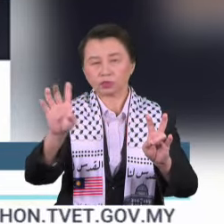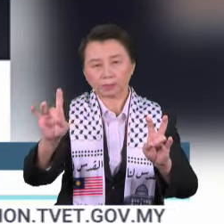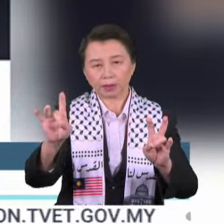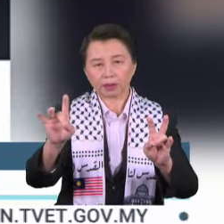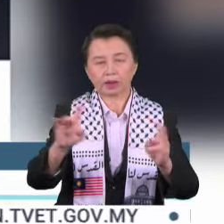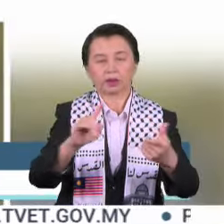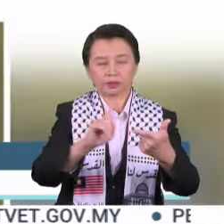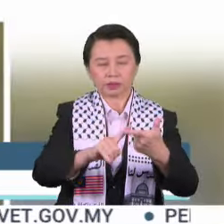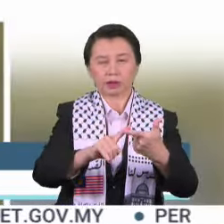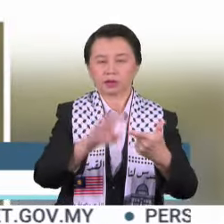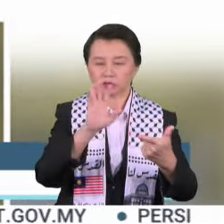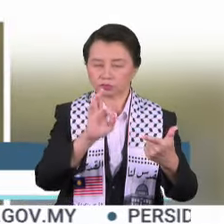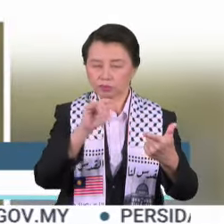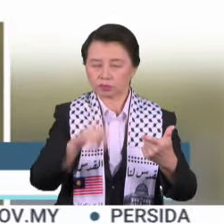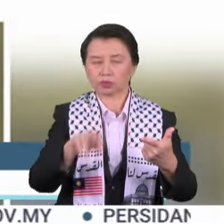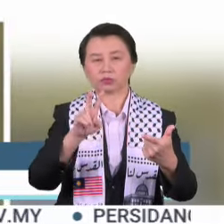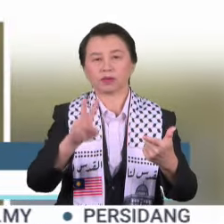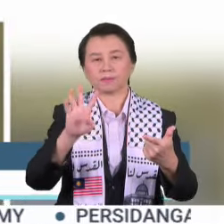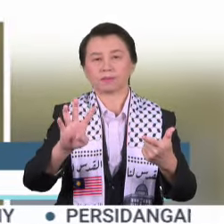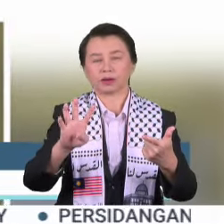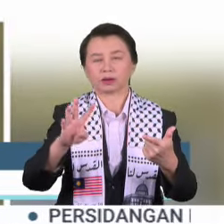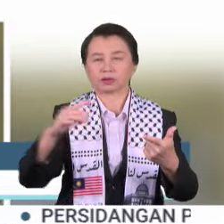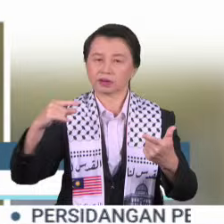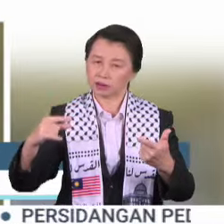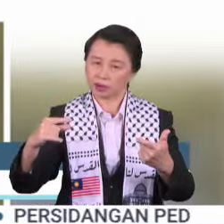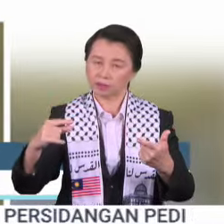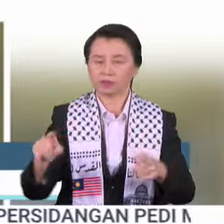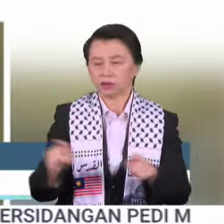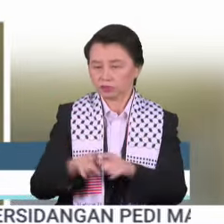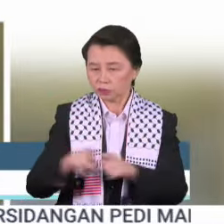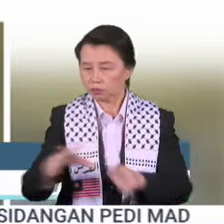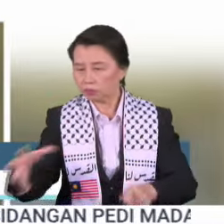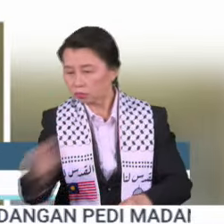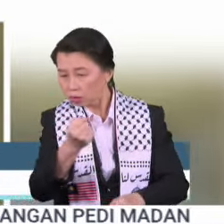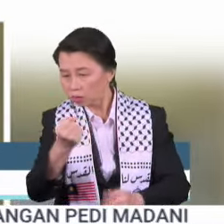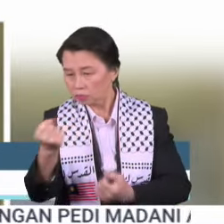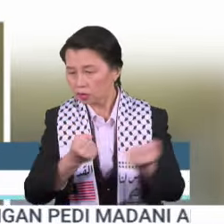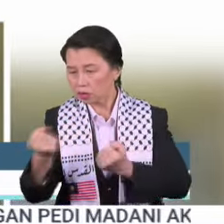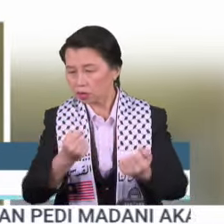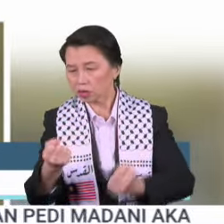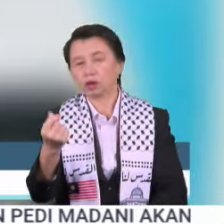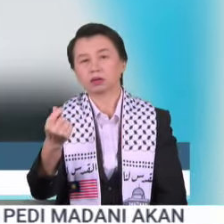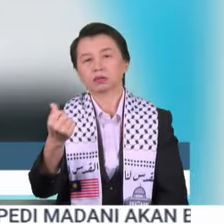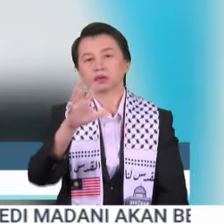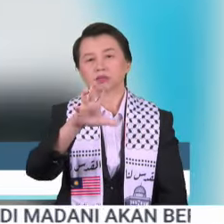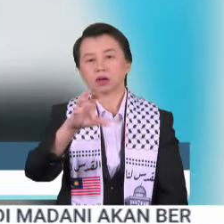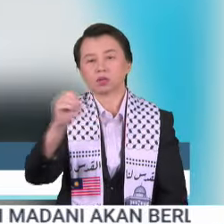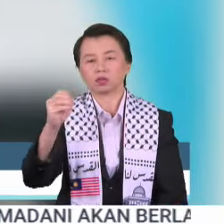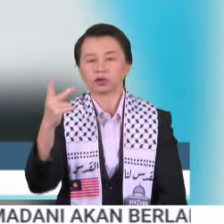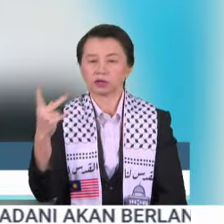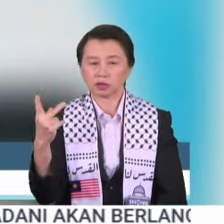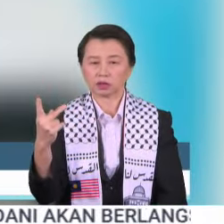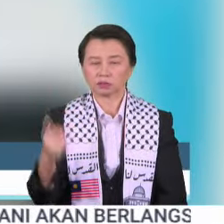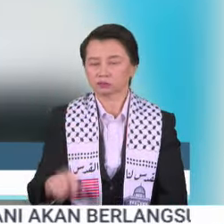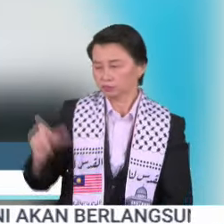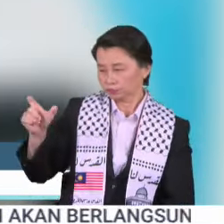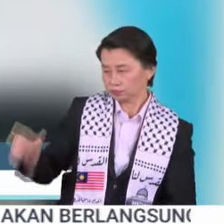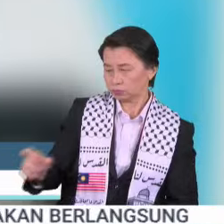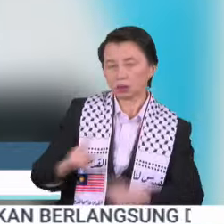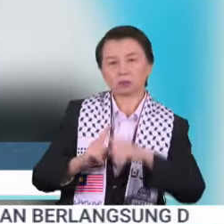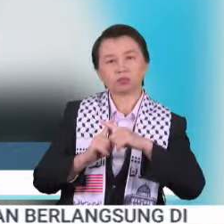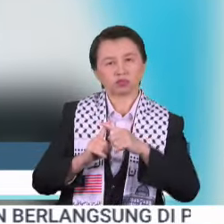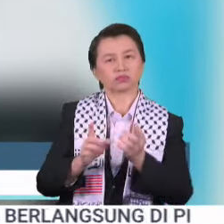799.78 dan 9.24 gram. Turut dirampas sebuah kenderaan bernilai RM50,000. Suspek yang